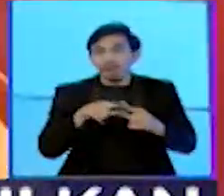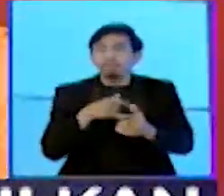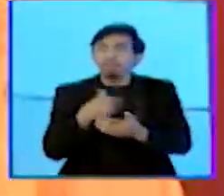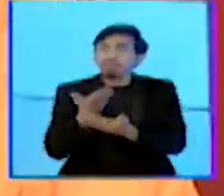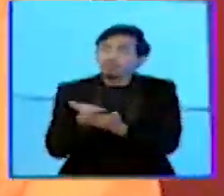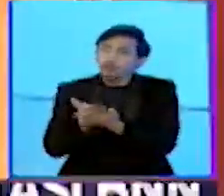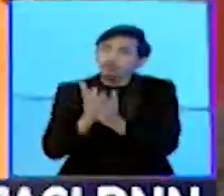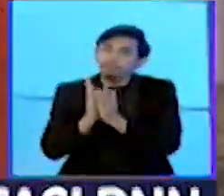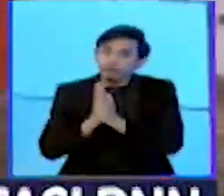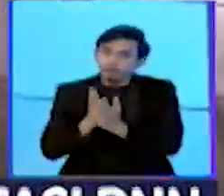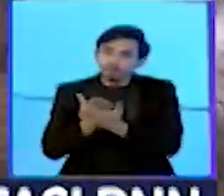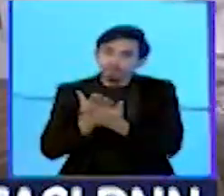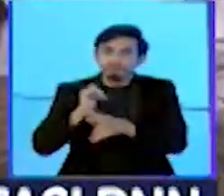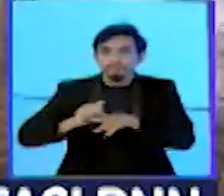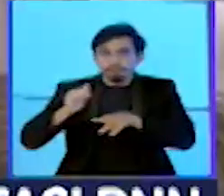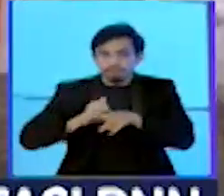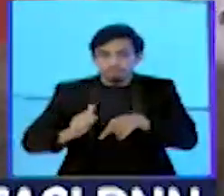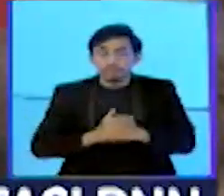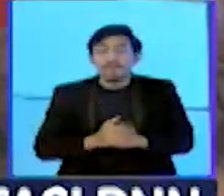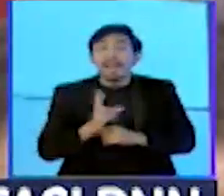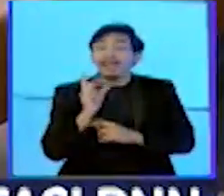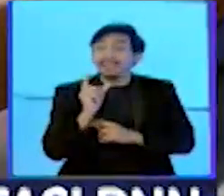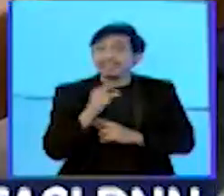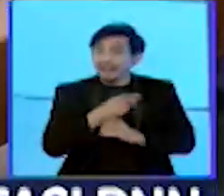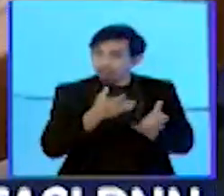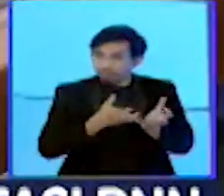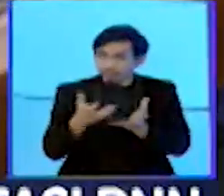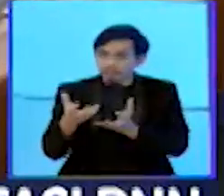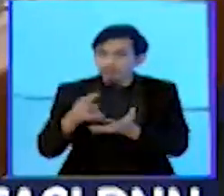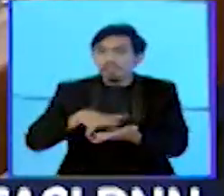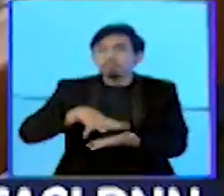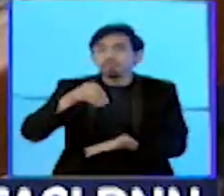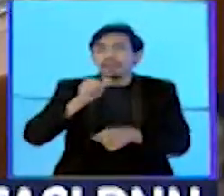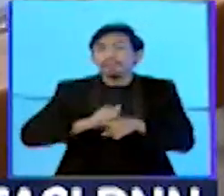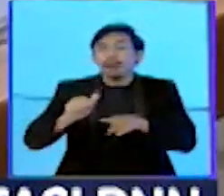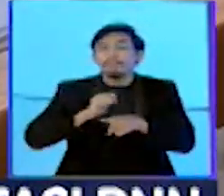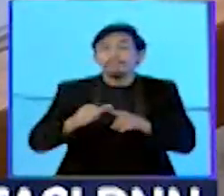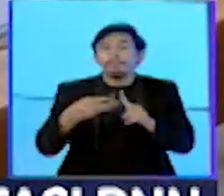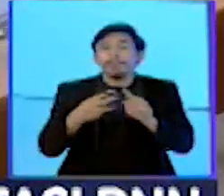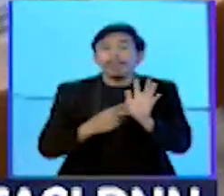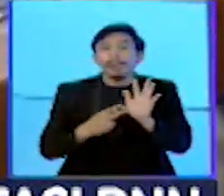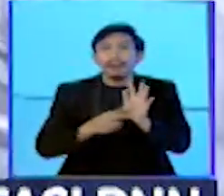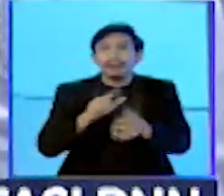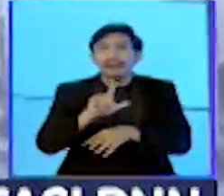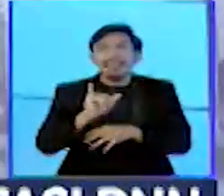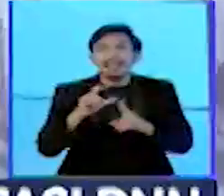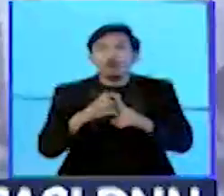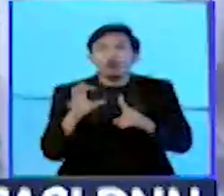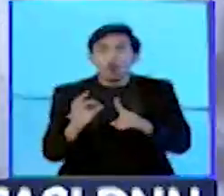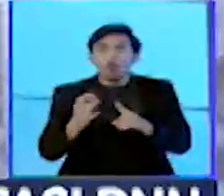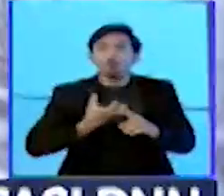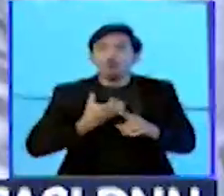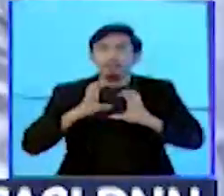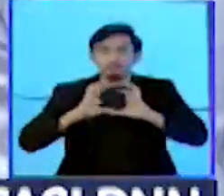Jaya memindahkan penyanyi 45 tahun ini ke pusat rehabilitasi BNN di Lido, Sukabumi, Jawa Barat. Berdasarkan